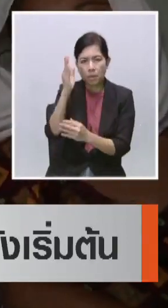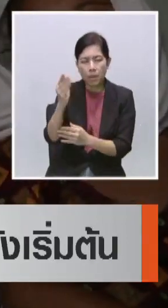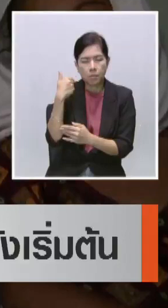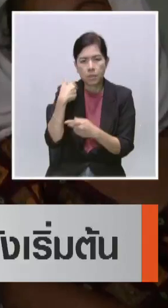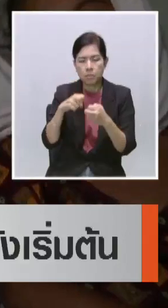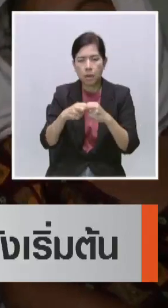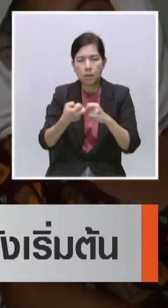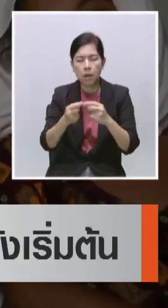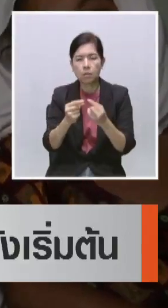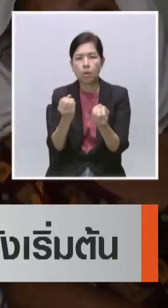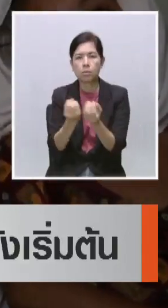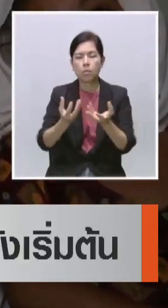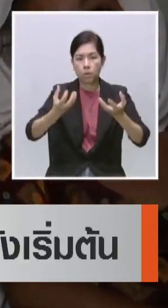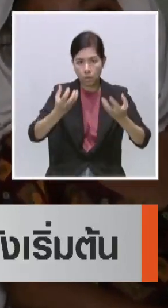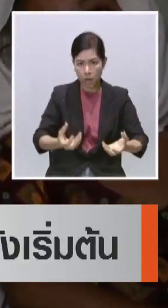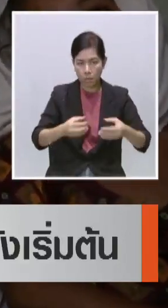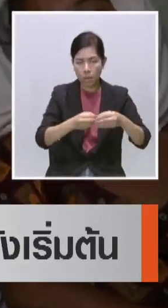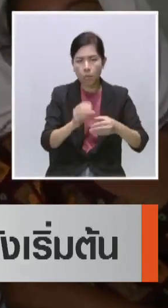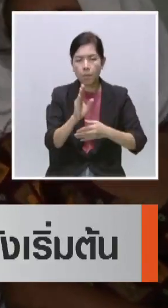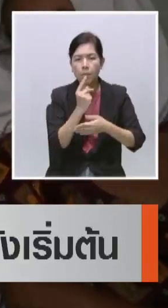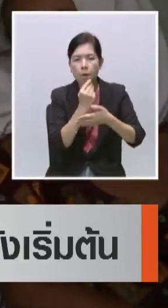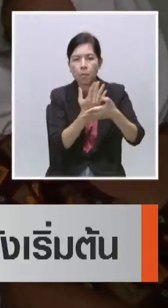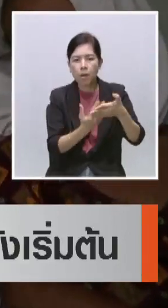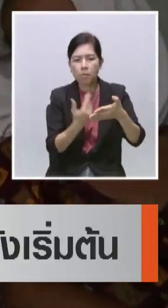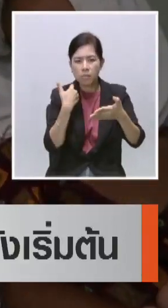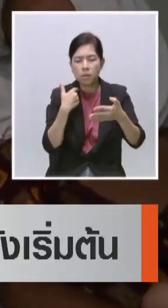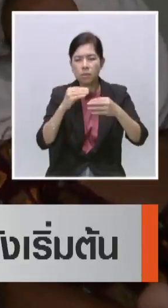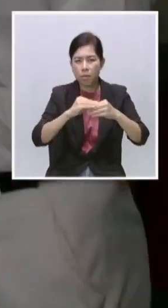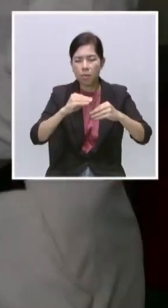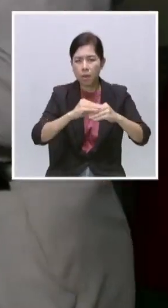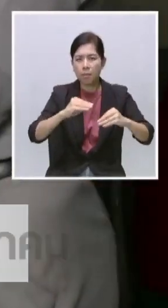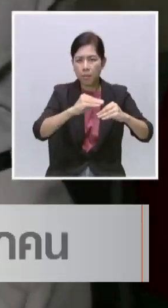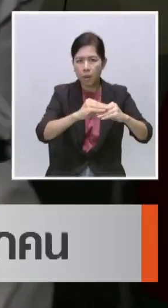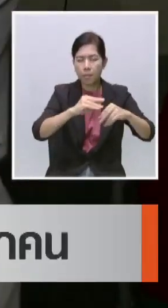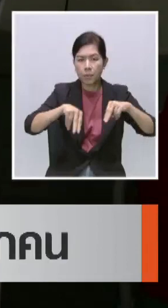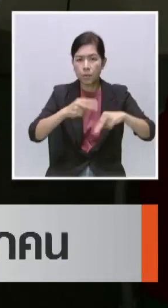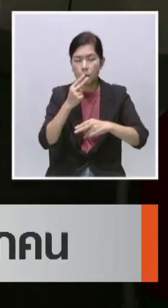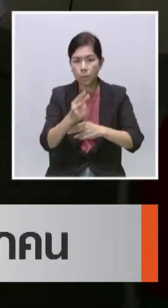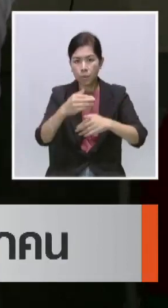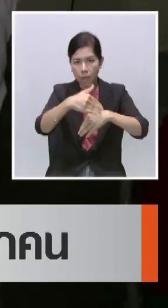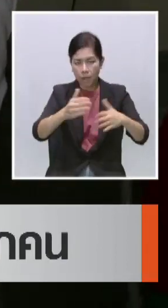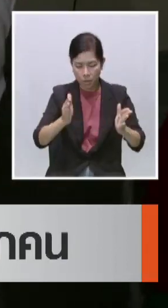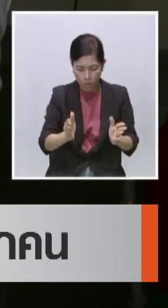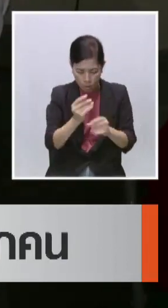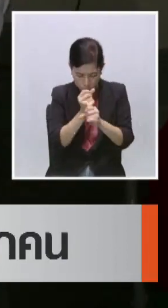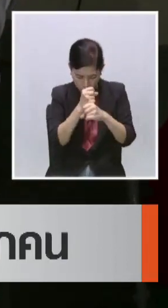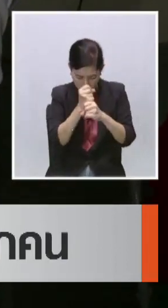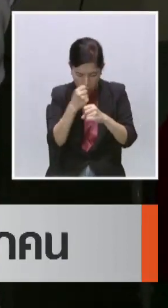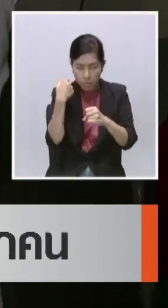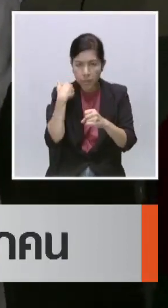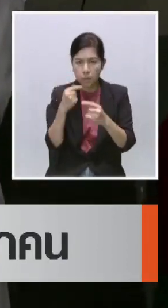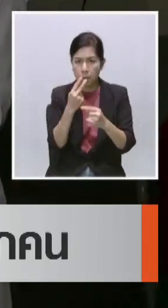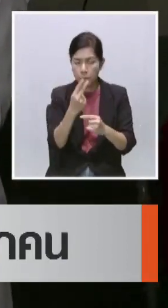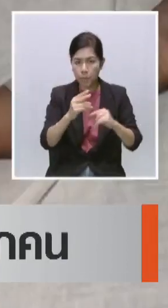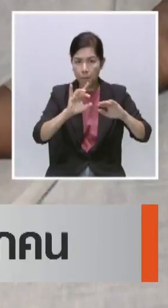ไปอีกเนื่องจากตอนนี้ผู้ป่วยโรคไข้เลือดออกกำลังเพิ่มขึ้นในทุกจังหวัดเมื่อตรวจสอบผลในห้องแลบต่างๆก็พบว่า 80% ของตัวอย่